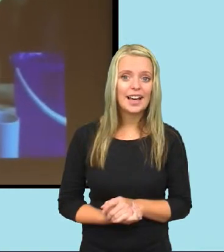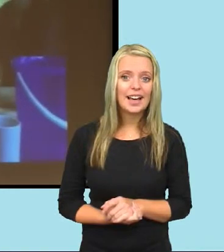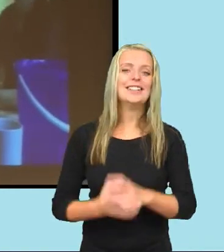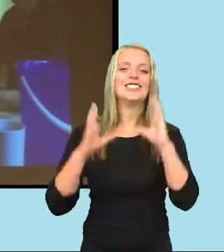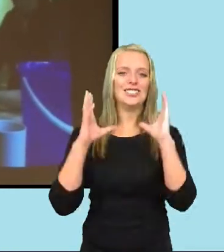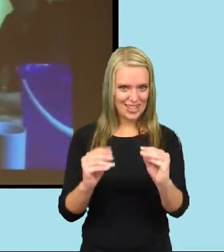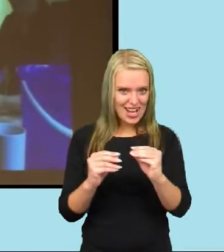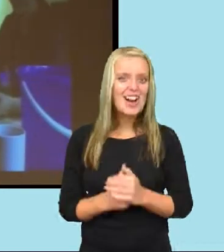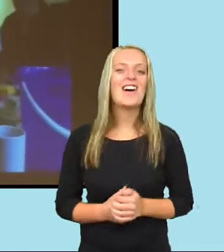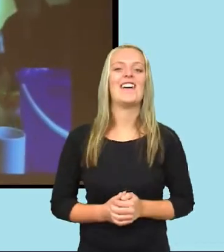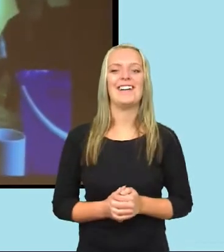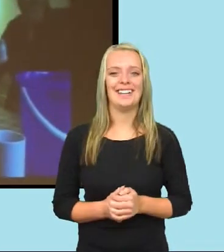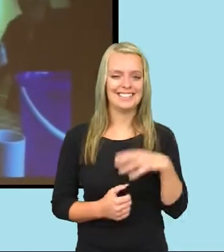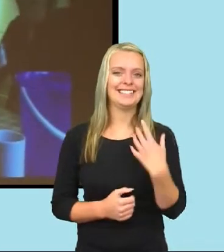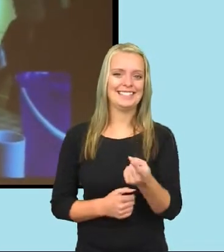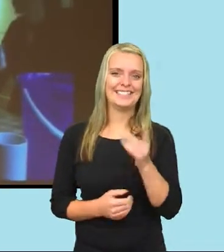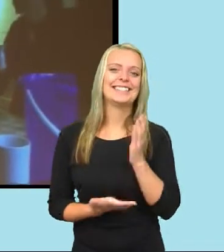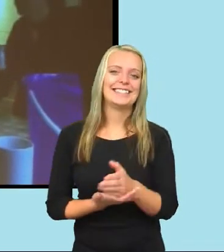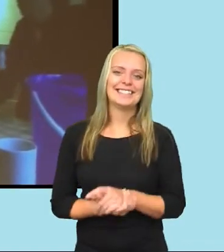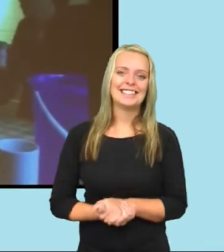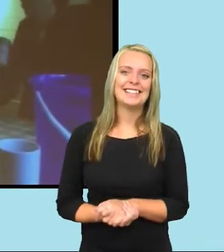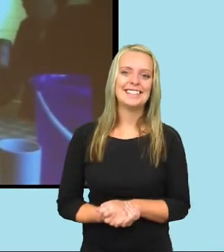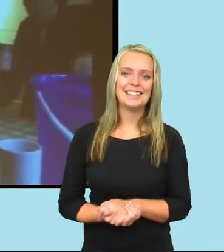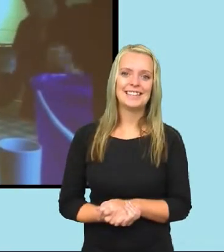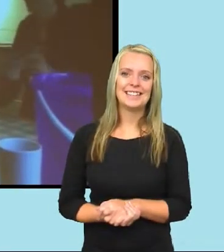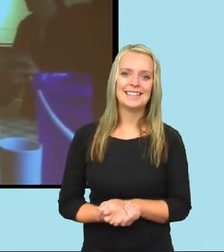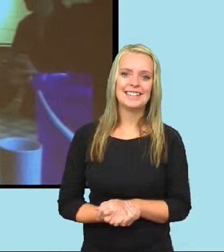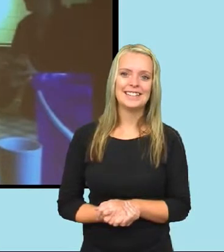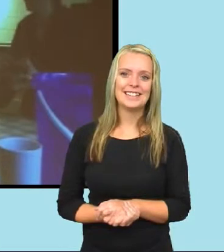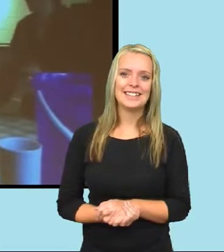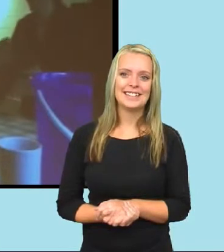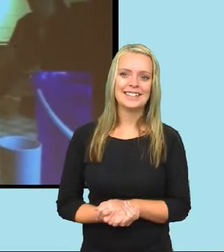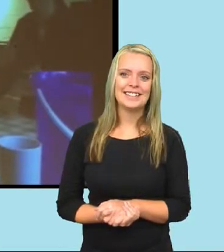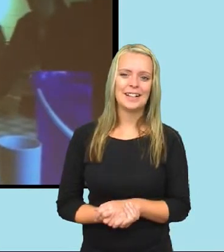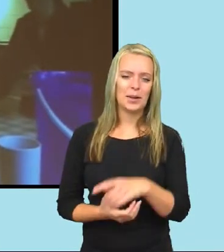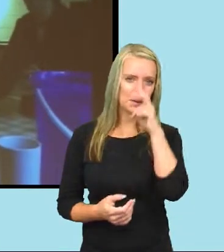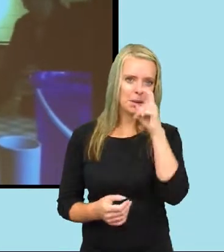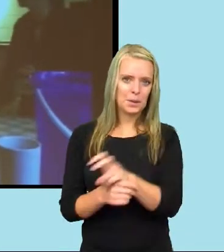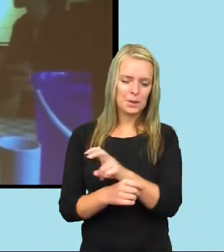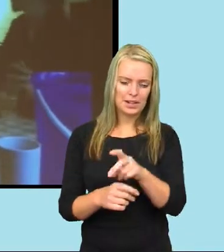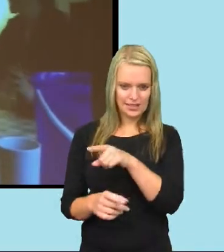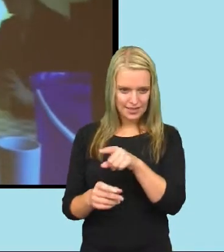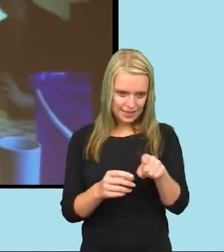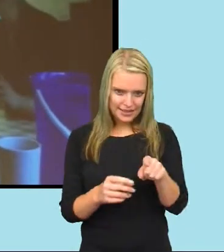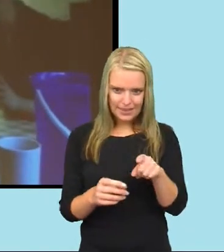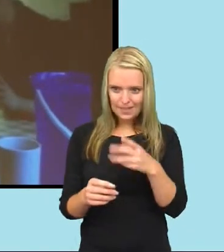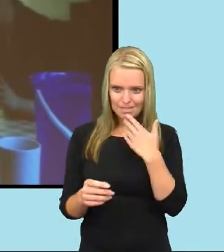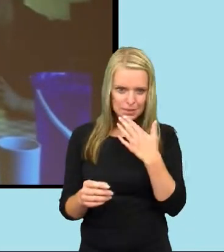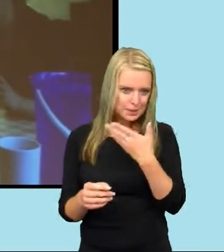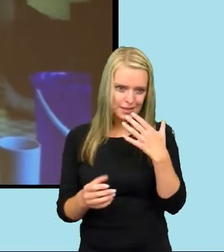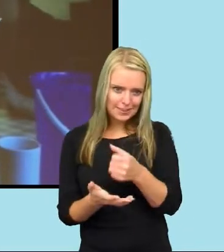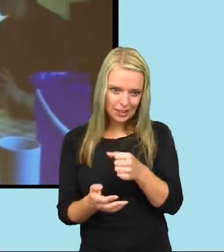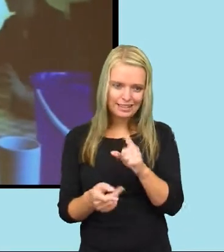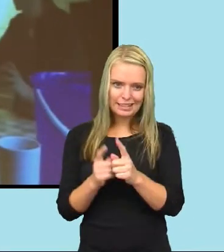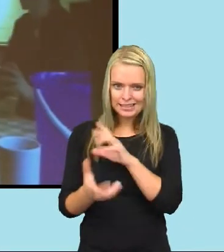Ja, det är det. Undrar om man är smart att gå på slutledningsförmåga. Vi har haft den efter. Nej, det kan vara